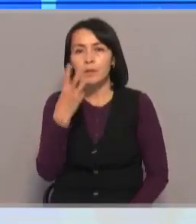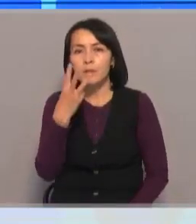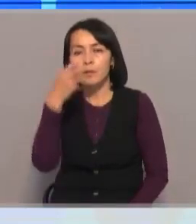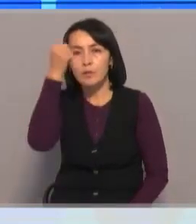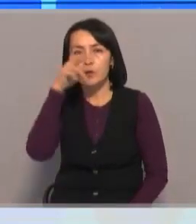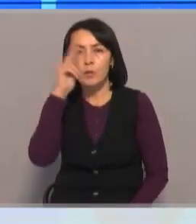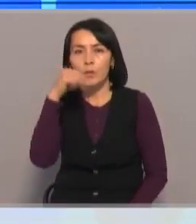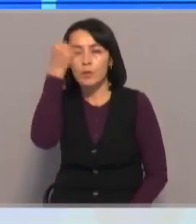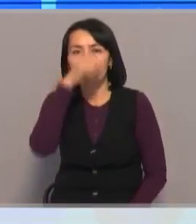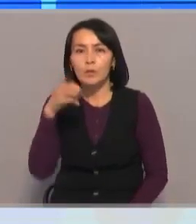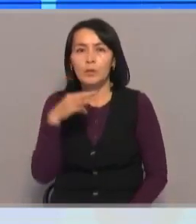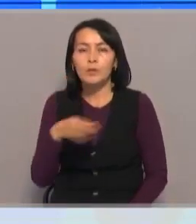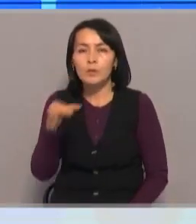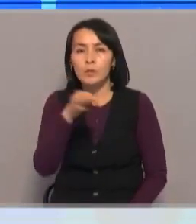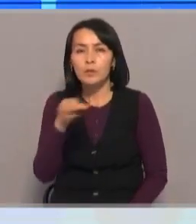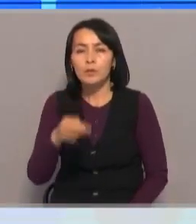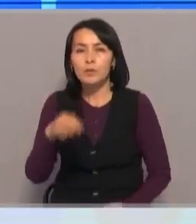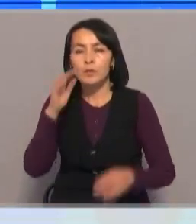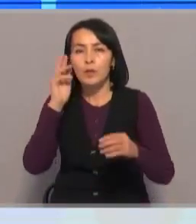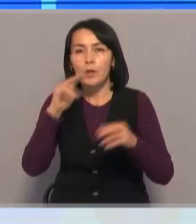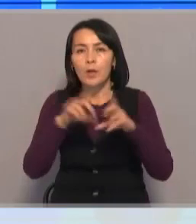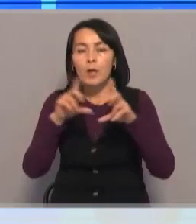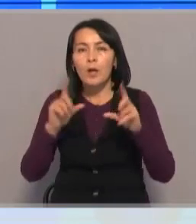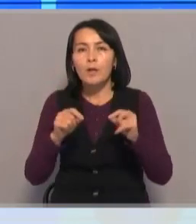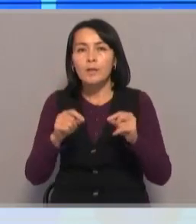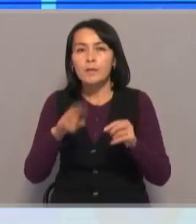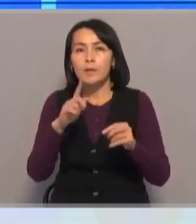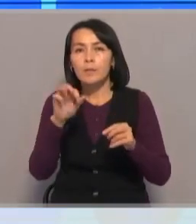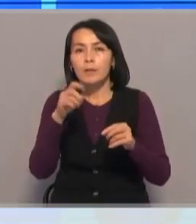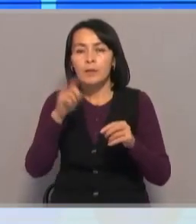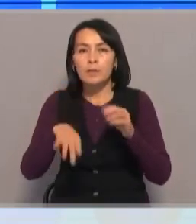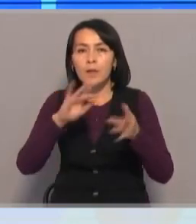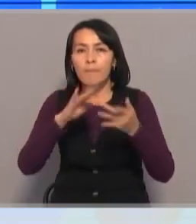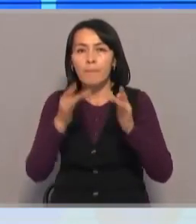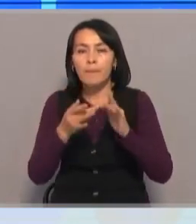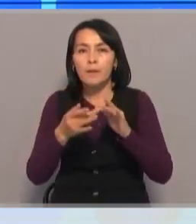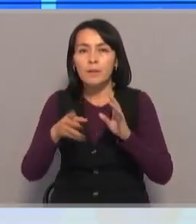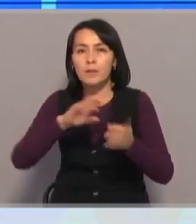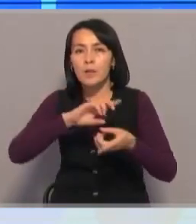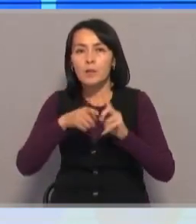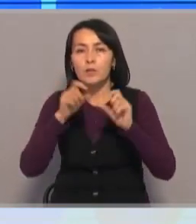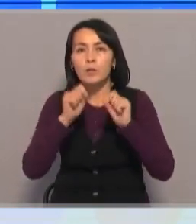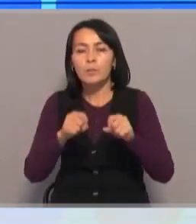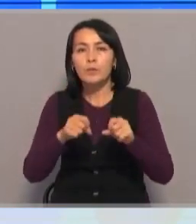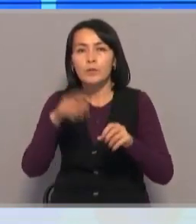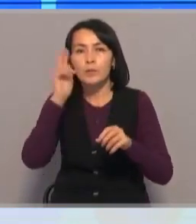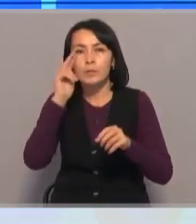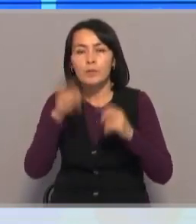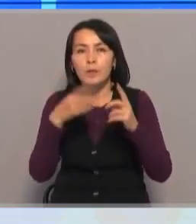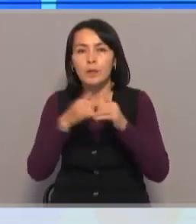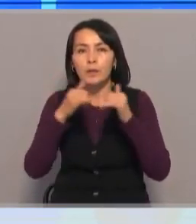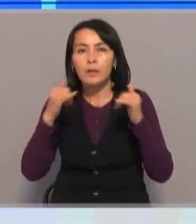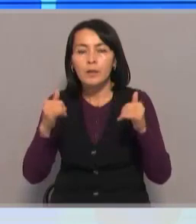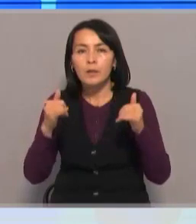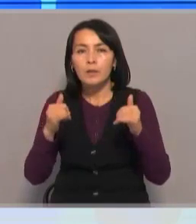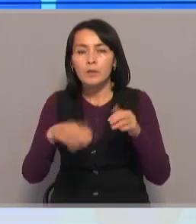2022-2023 оқу жылында Түркістан облысындағы орта білім беру ұйымдары Білімленд KZ цифрлық білім беру платформасына қосылуы мүмкін. Білім сапасын арттыруға бағытталған